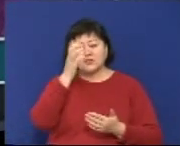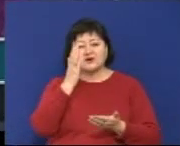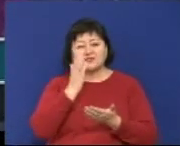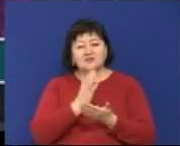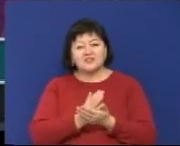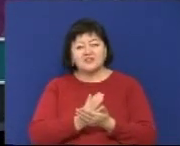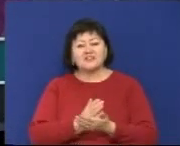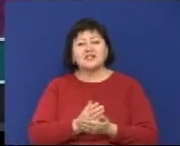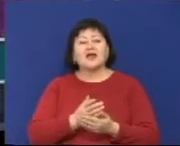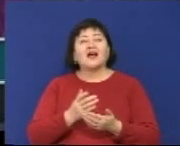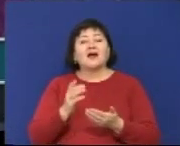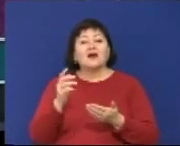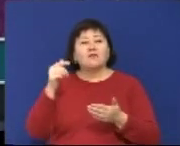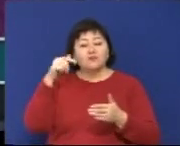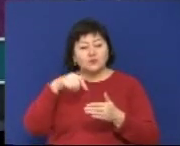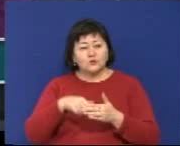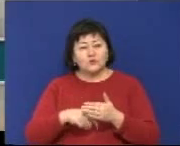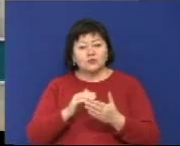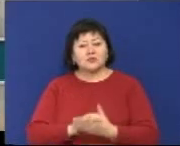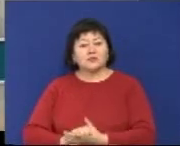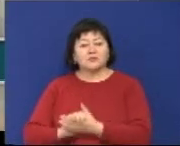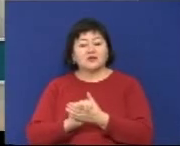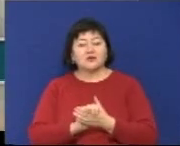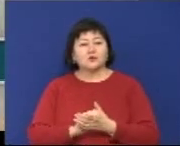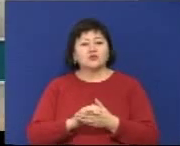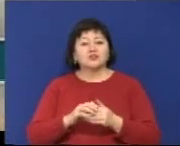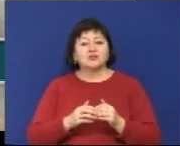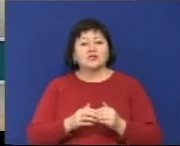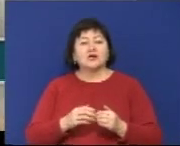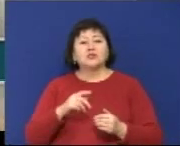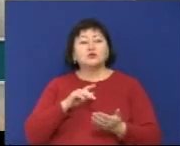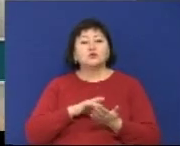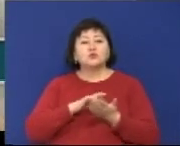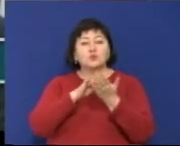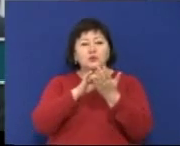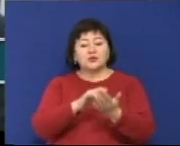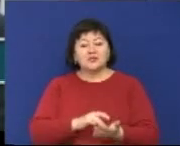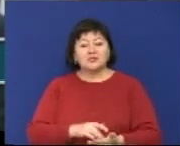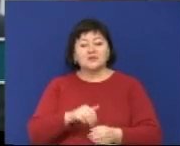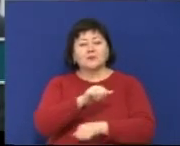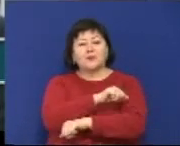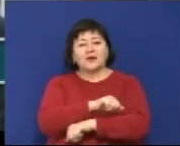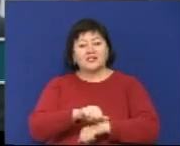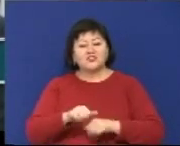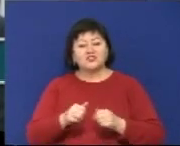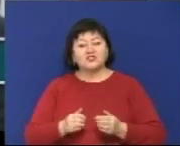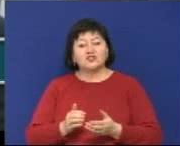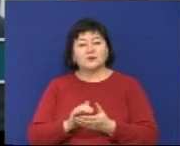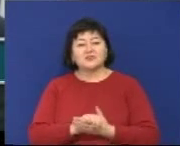дальнейшего углубления взаимодействия в инвестициях, энергетике, туризме, региональном и пограничном